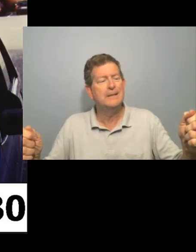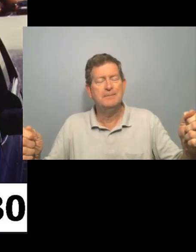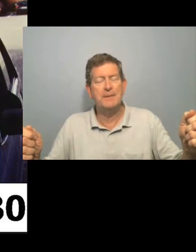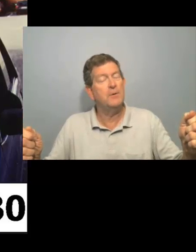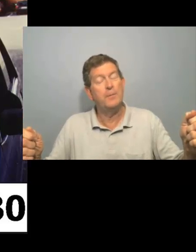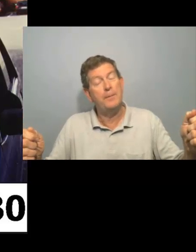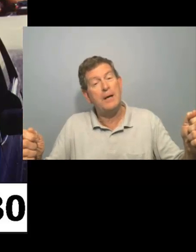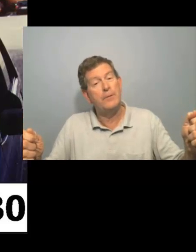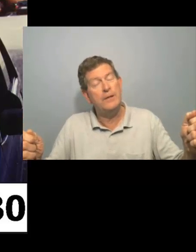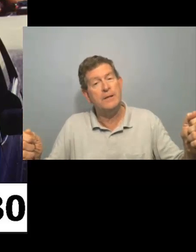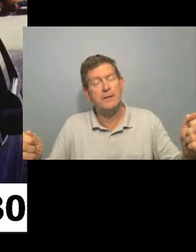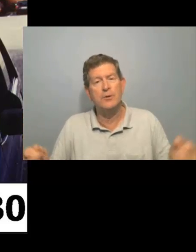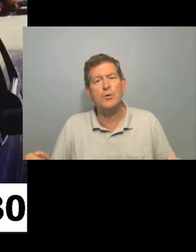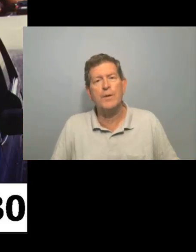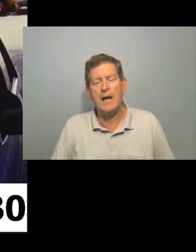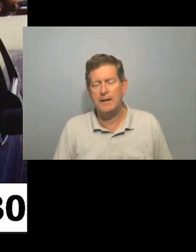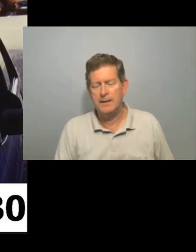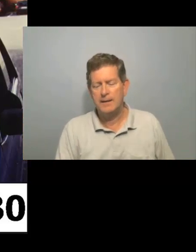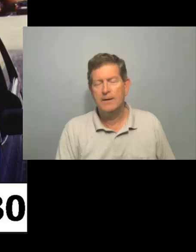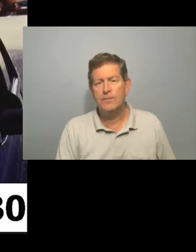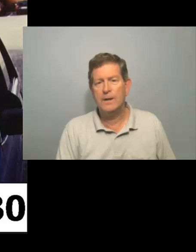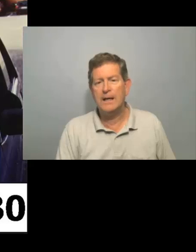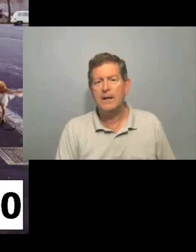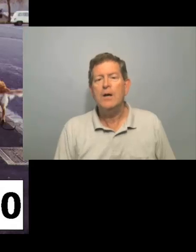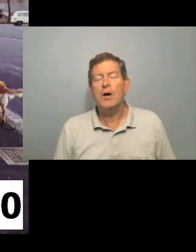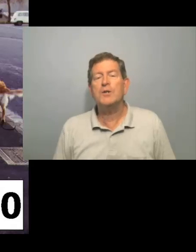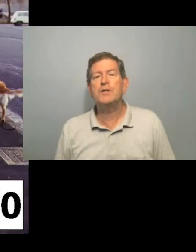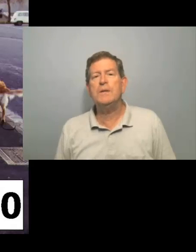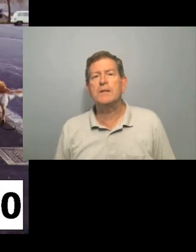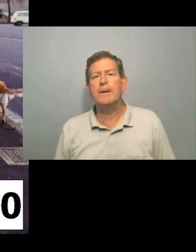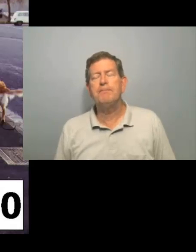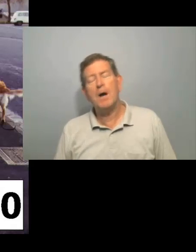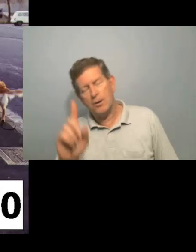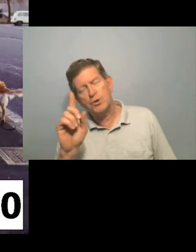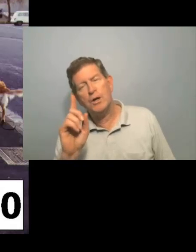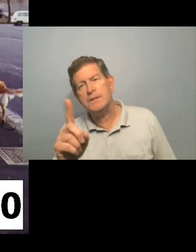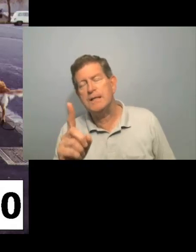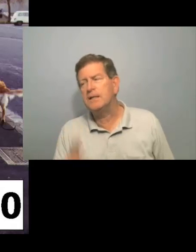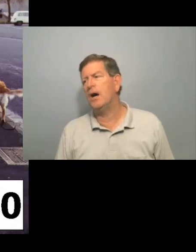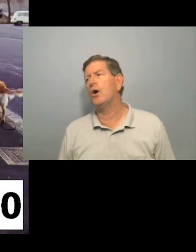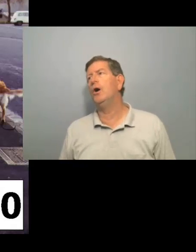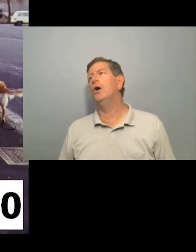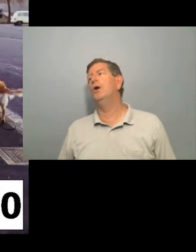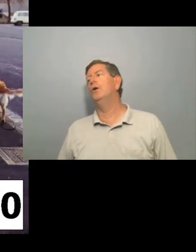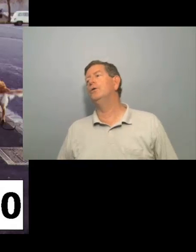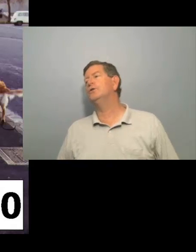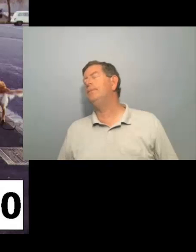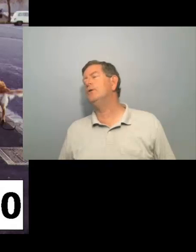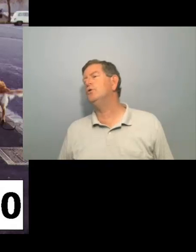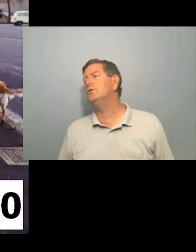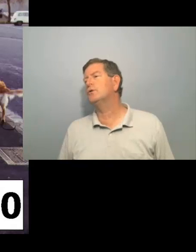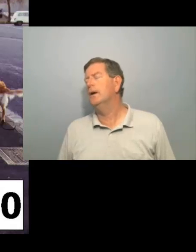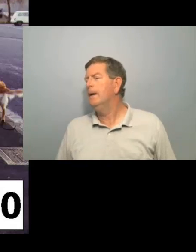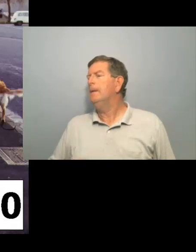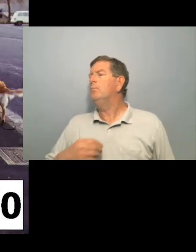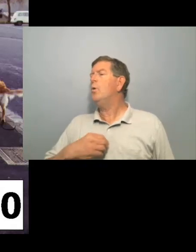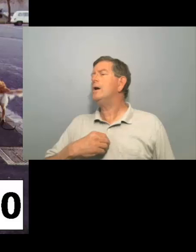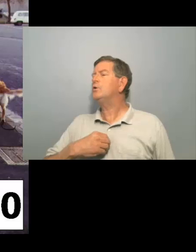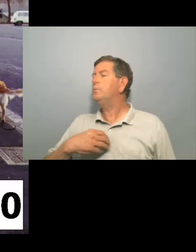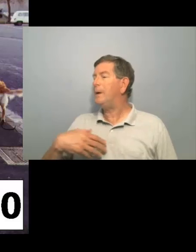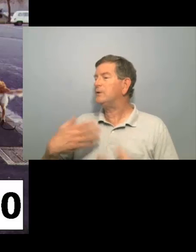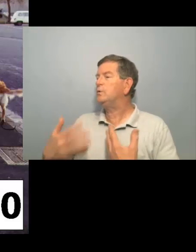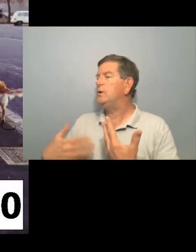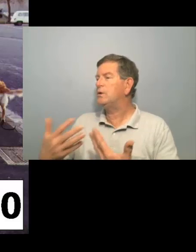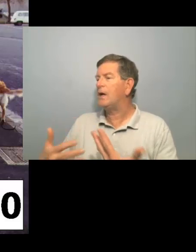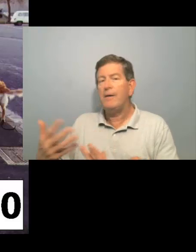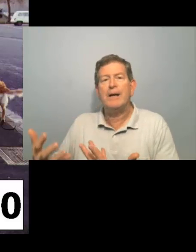baseball, mais non, papa veut lire le journal. Voilà. Ensuite, alors John dit, Carole, ce n'est pas juste. Moi,